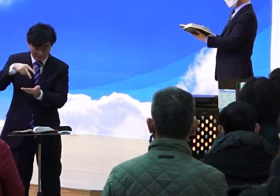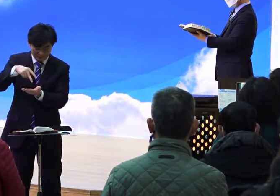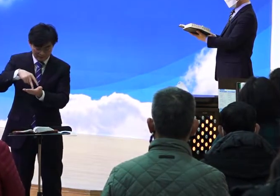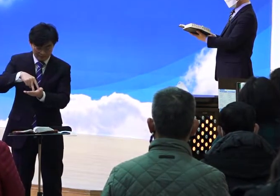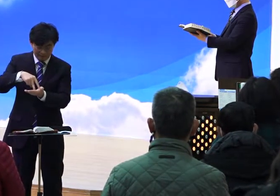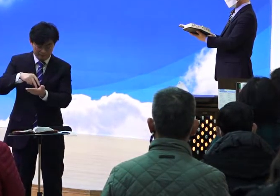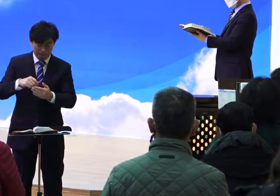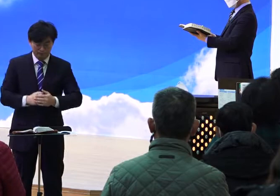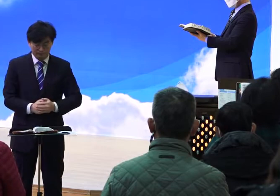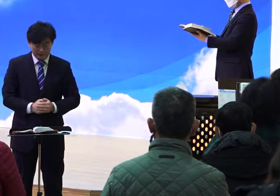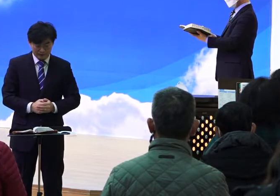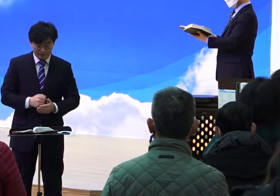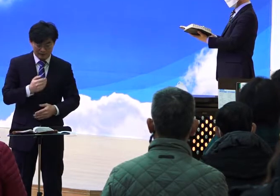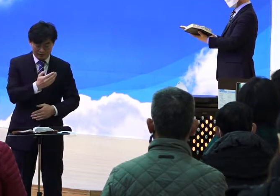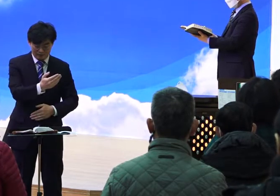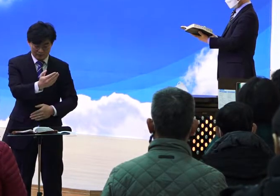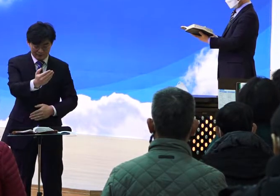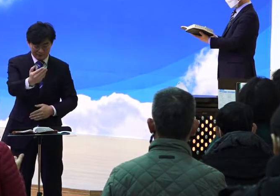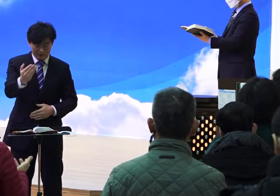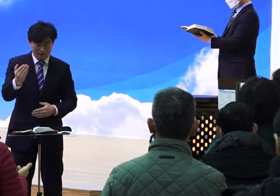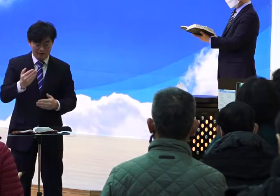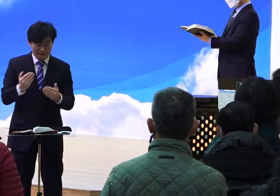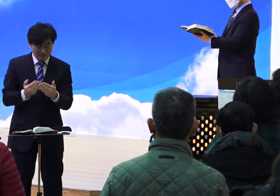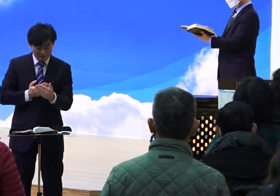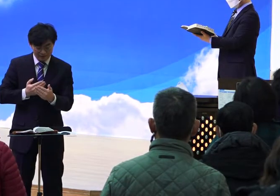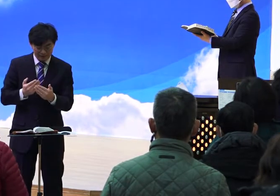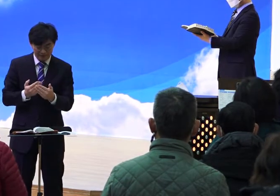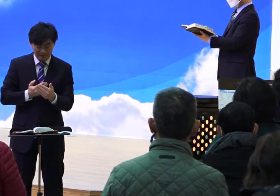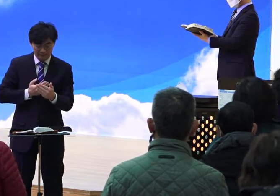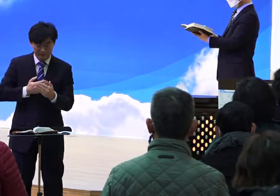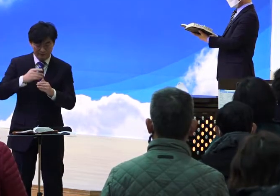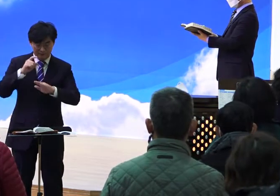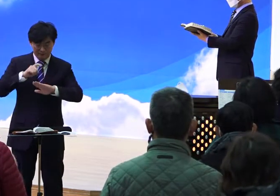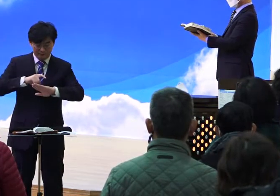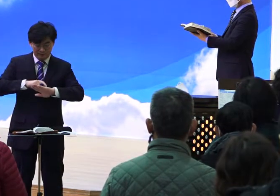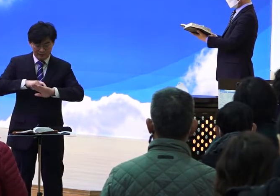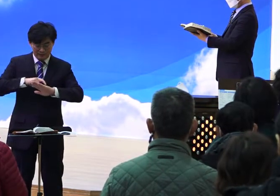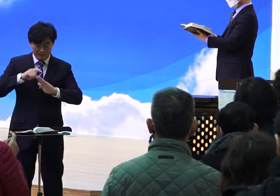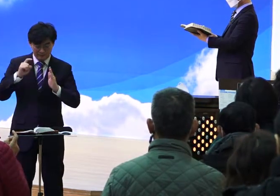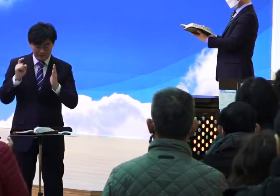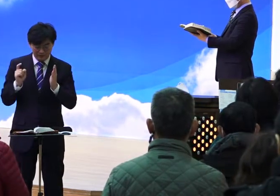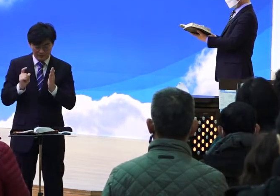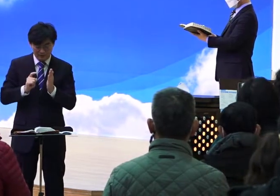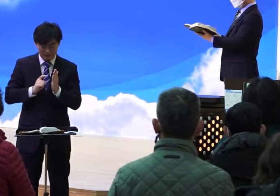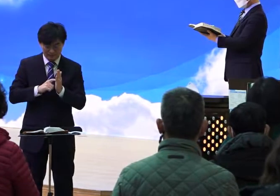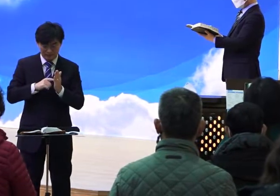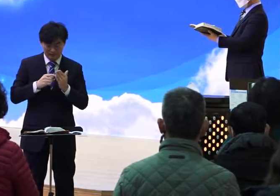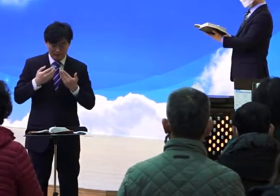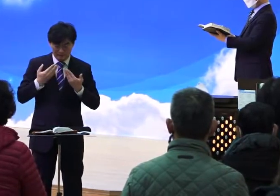서리라. 너 설레는 맘